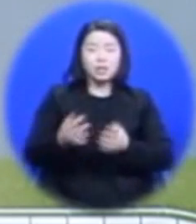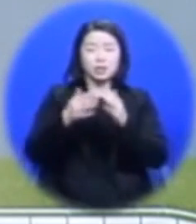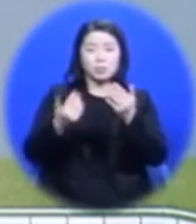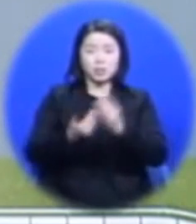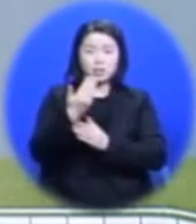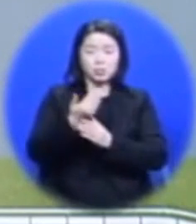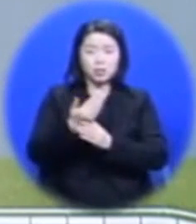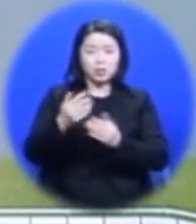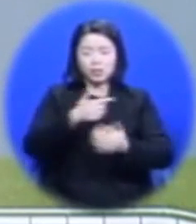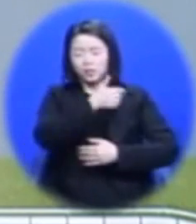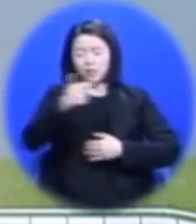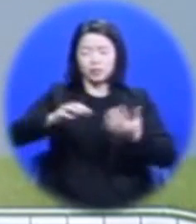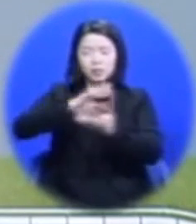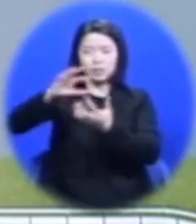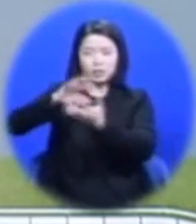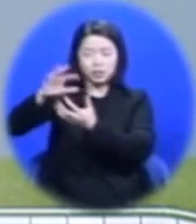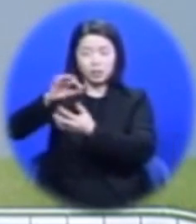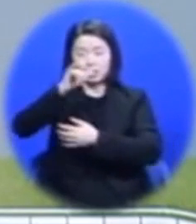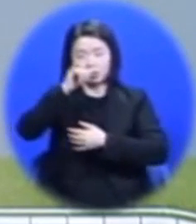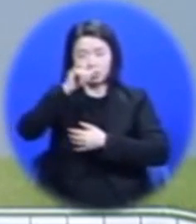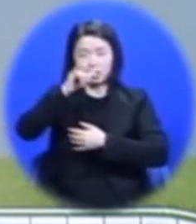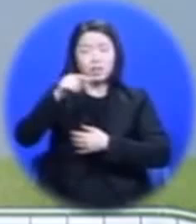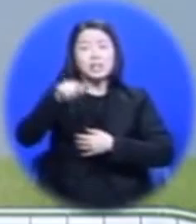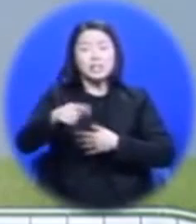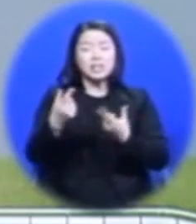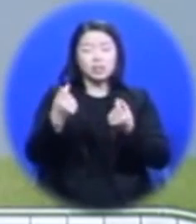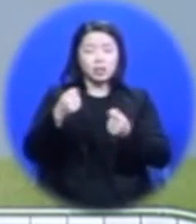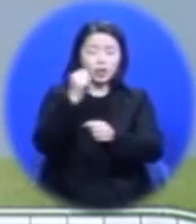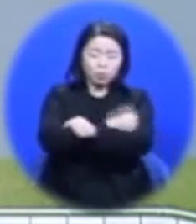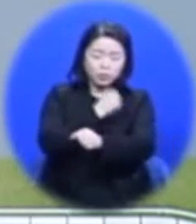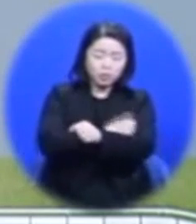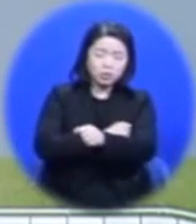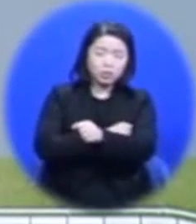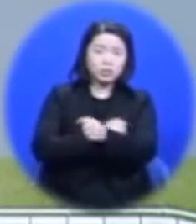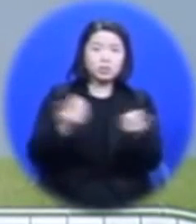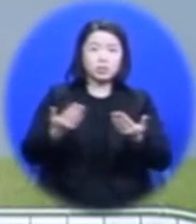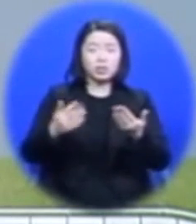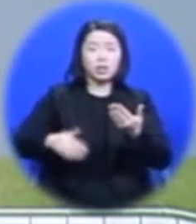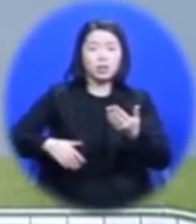일어납니다. 왜 이렇게 정말 고생스러운 일을 사서 하냐 말이에요.